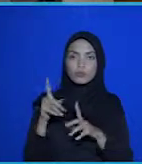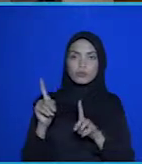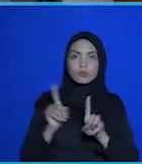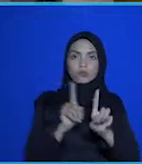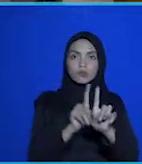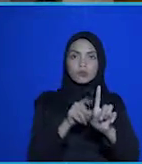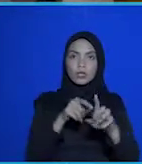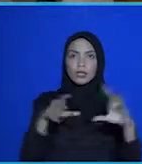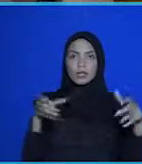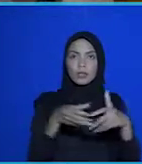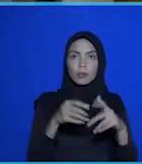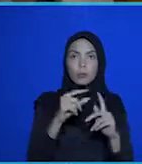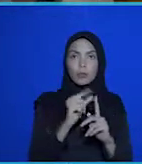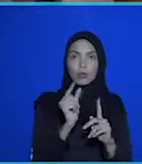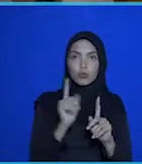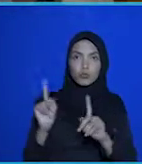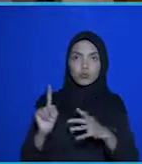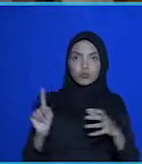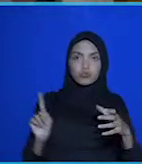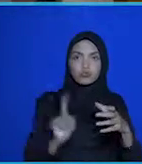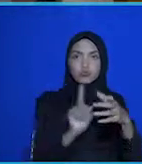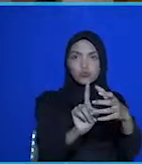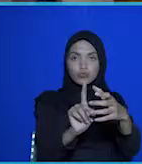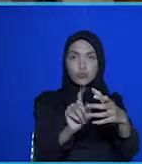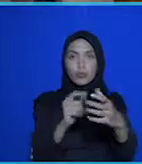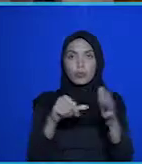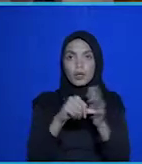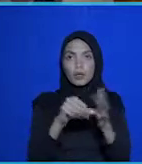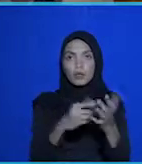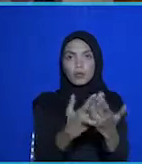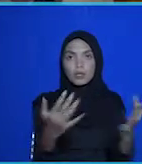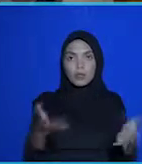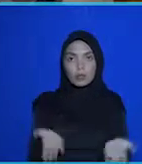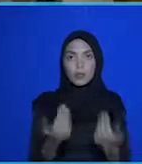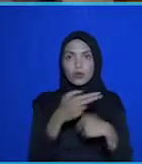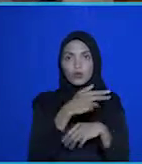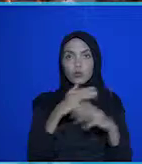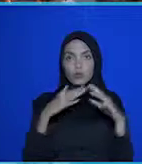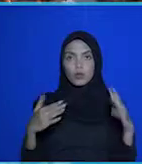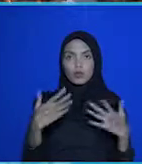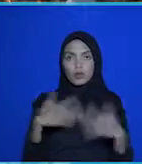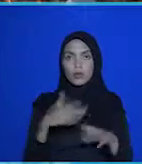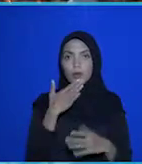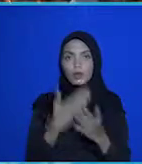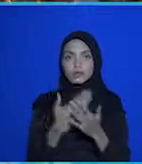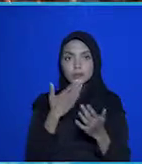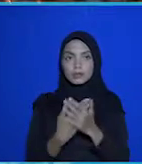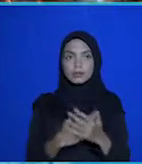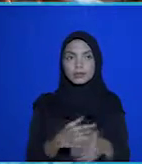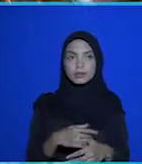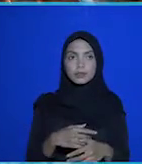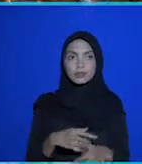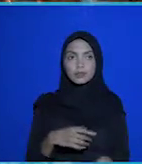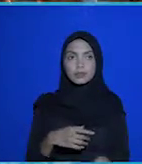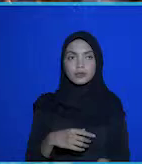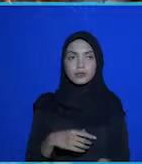tim Kementerian PU membantu masyarakat membangun rumah. Itu saja barangkali untuk awal, informasi awal. Terima kasih. Menarik yang disampaikan,